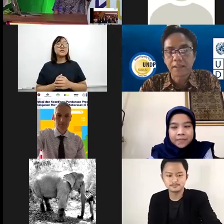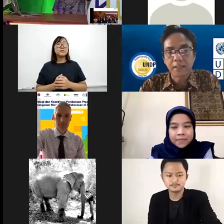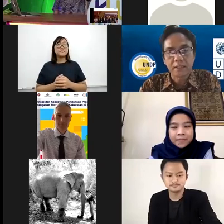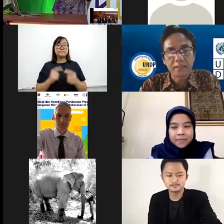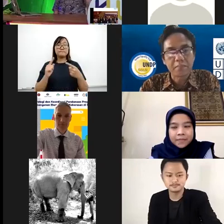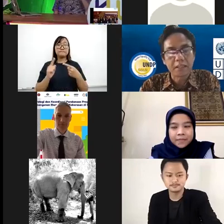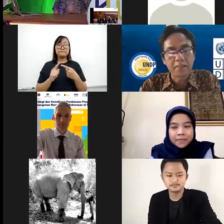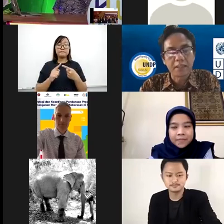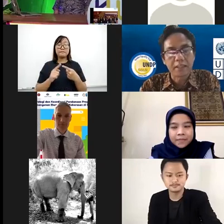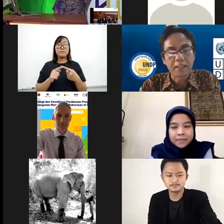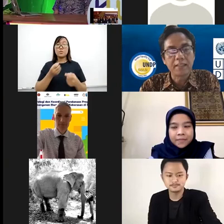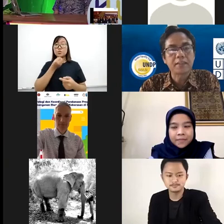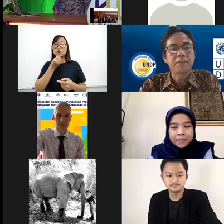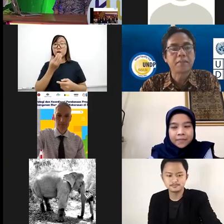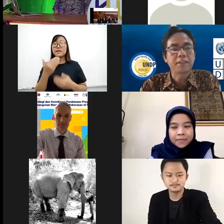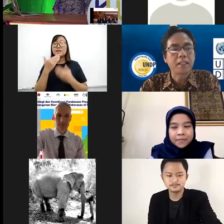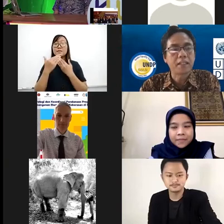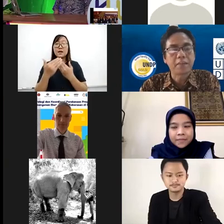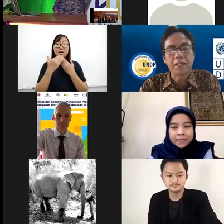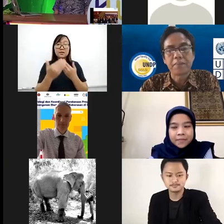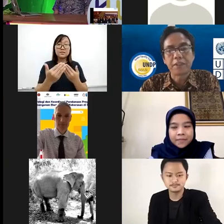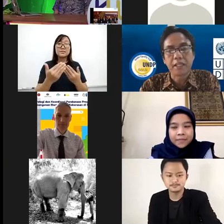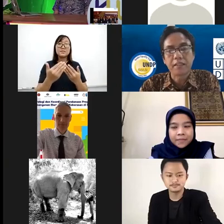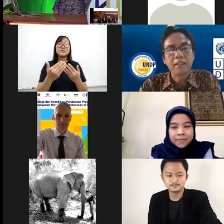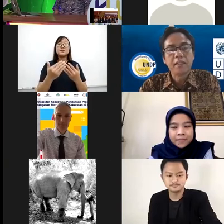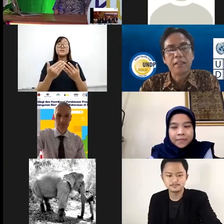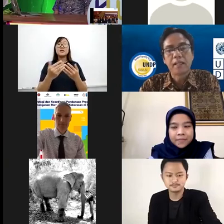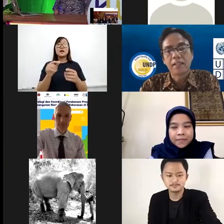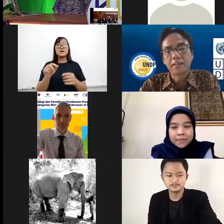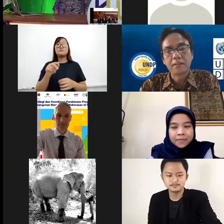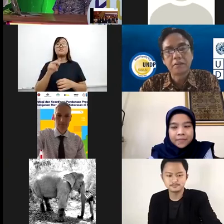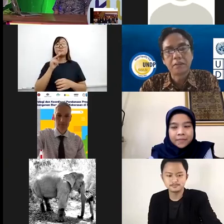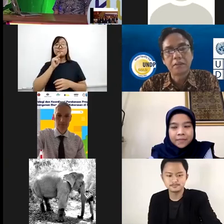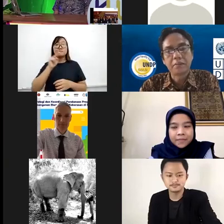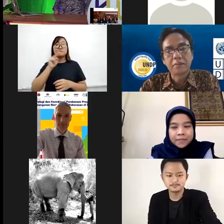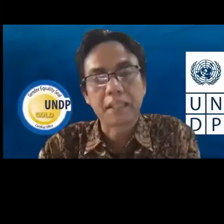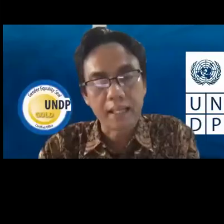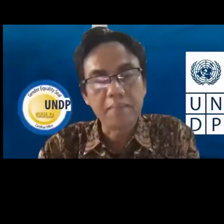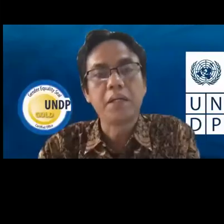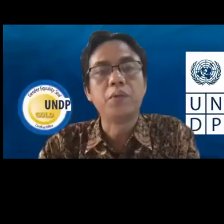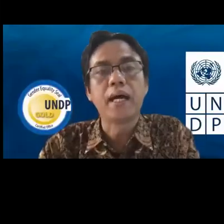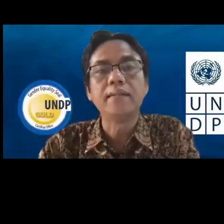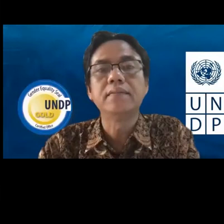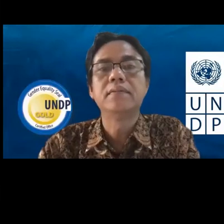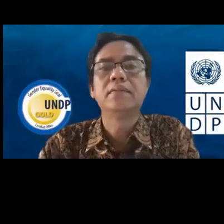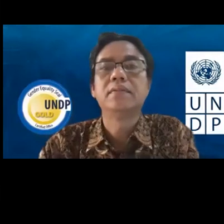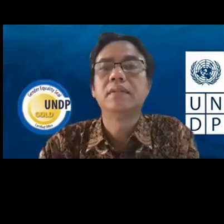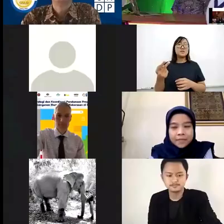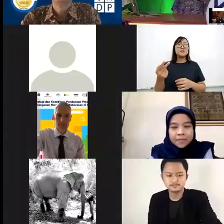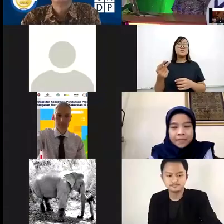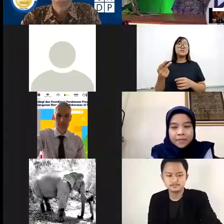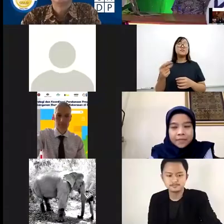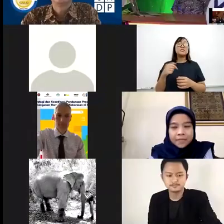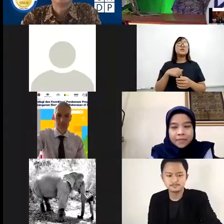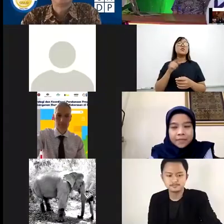terima kasih sebanyak-banyaknya sebesar-besarnya kepada Pisces yang berkenan mengundang